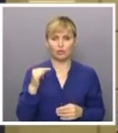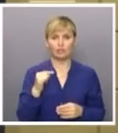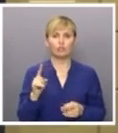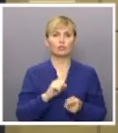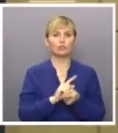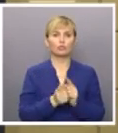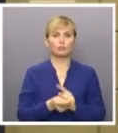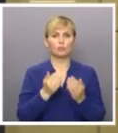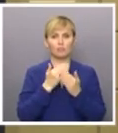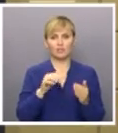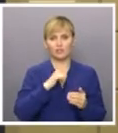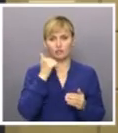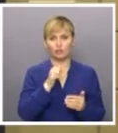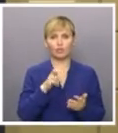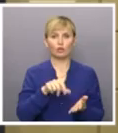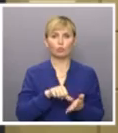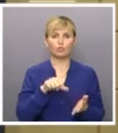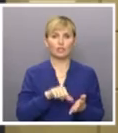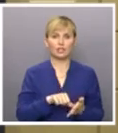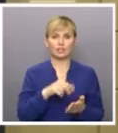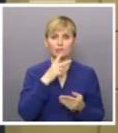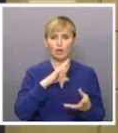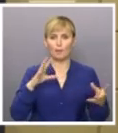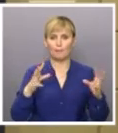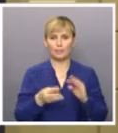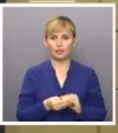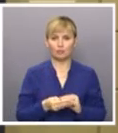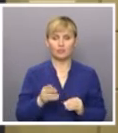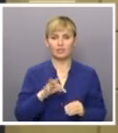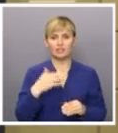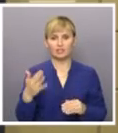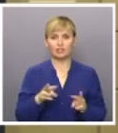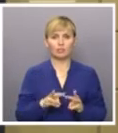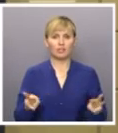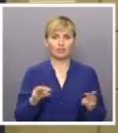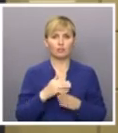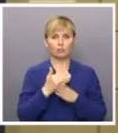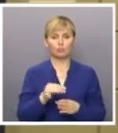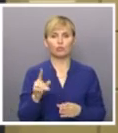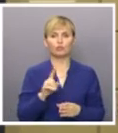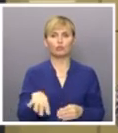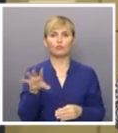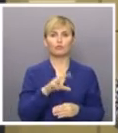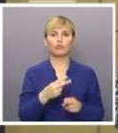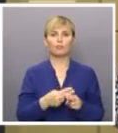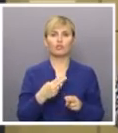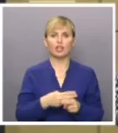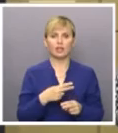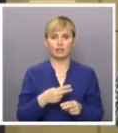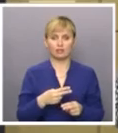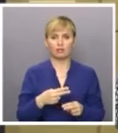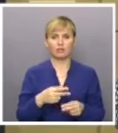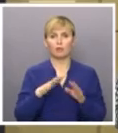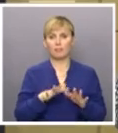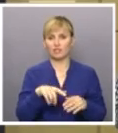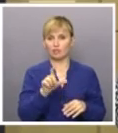отрасли в последние годы? Как участники рынка оценивают объем, оказываемый со стороны правительства помощи? И что все еще мешает местным фермерам успешно